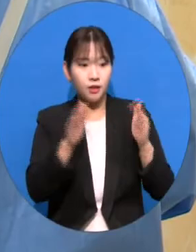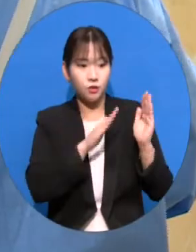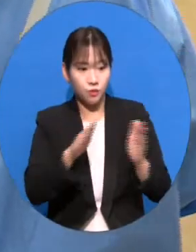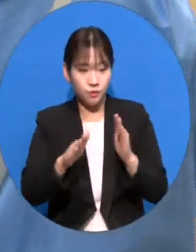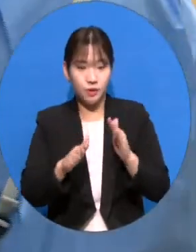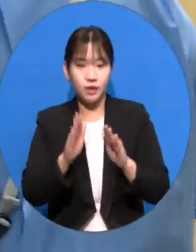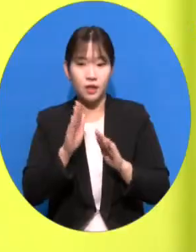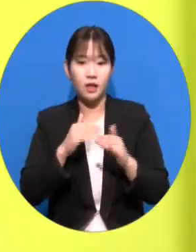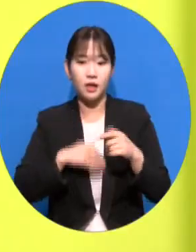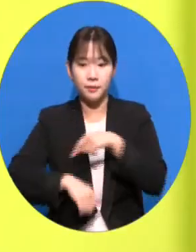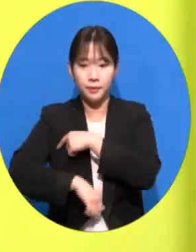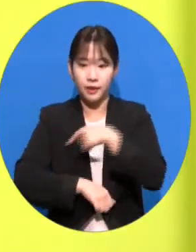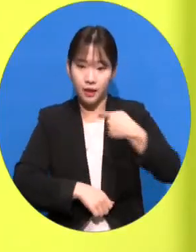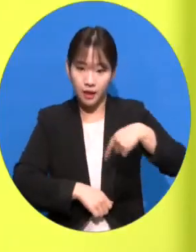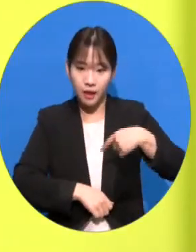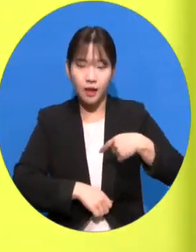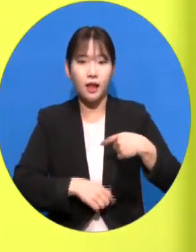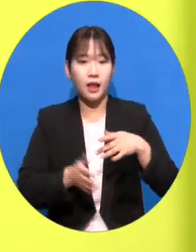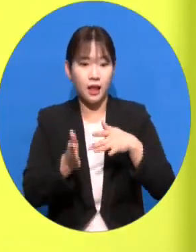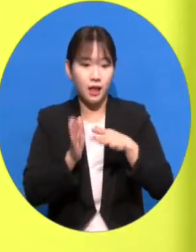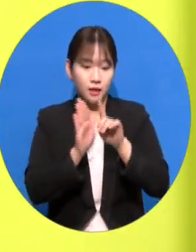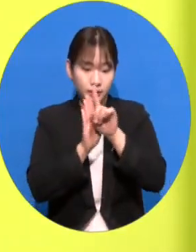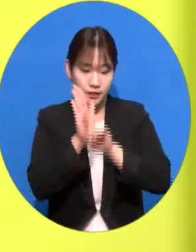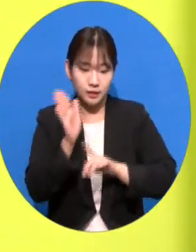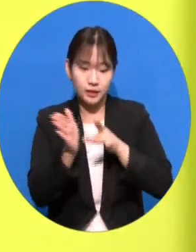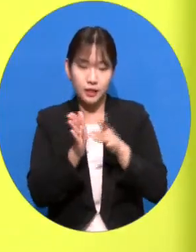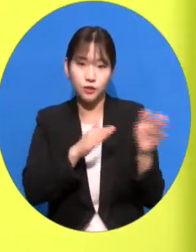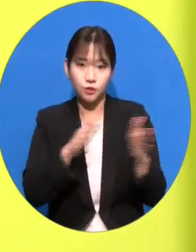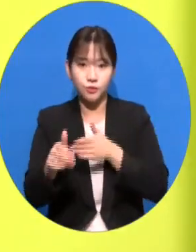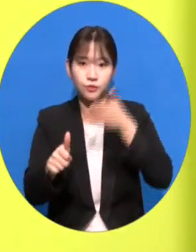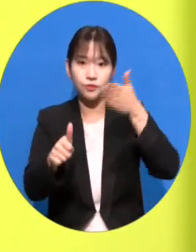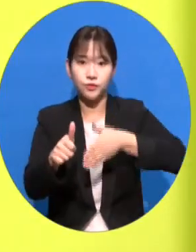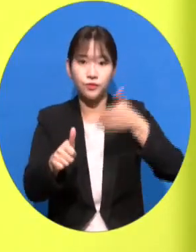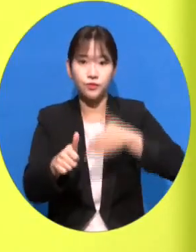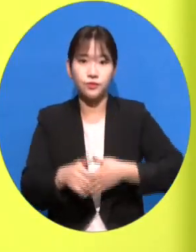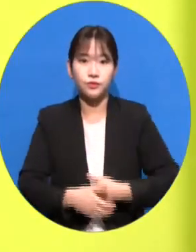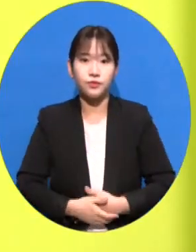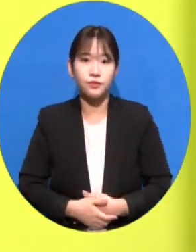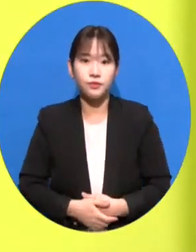체온계와 해열제 등을 준비해 놓을 것을 당부했습니다. MBC 뉴스 김진선입니다.